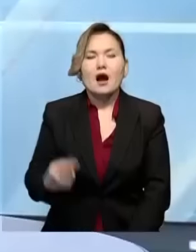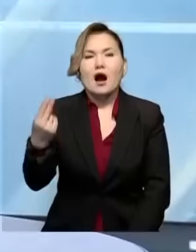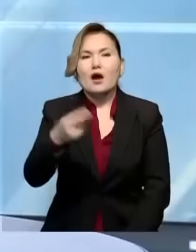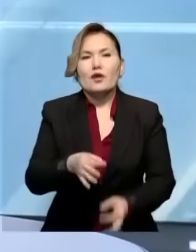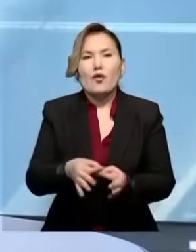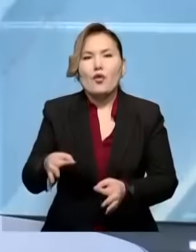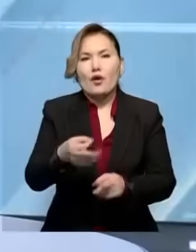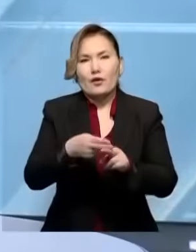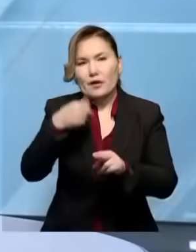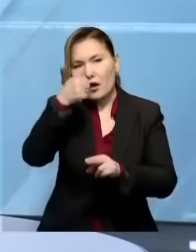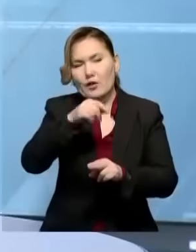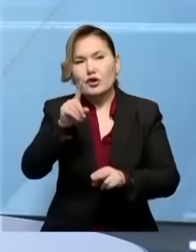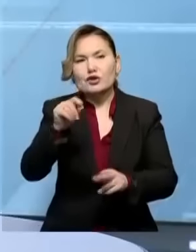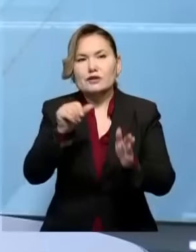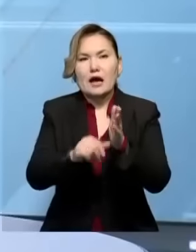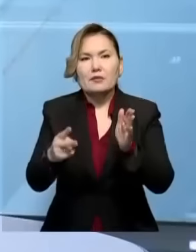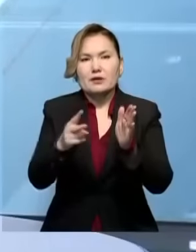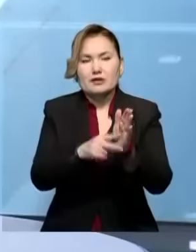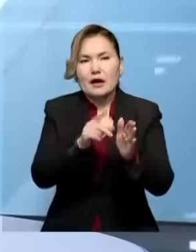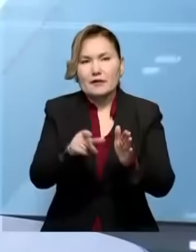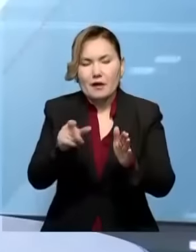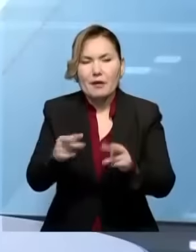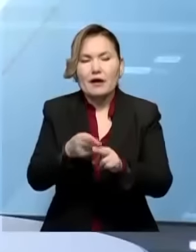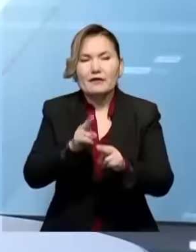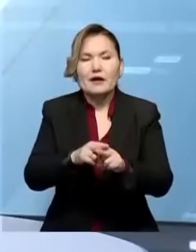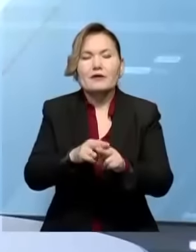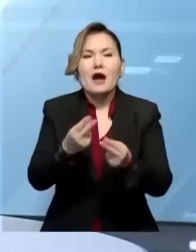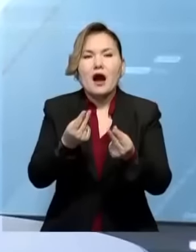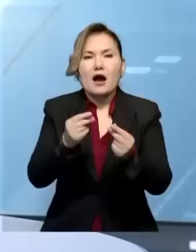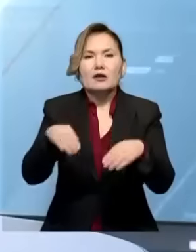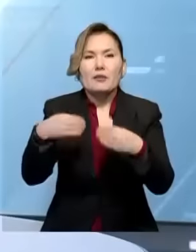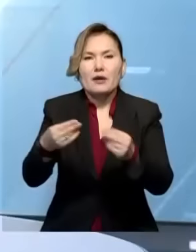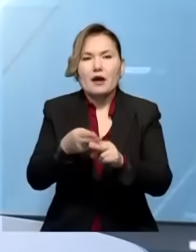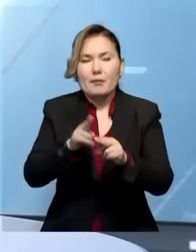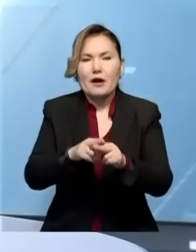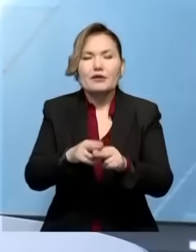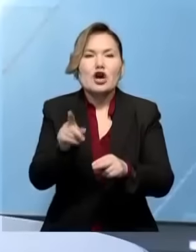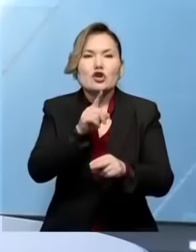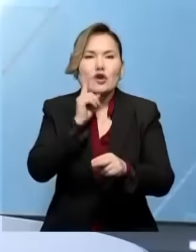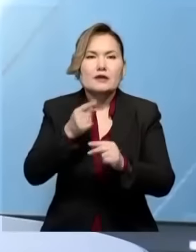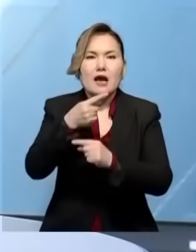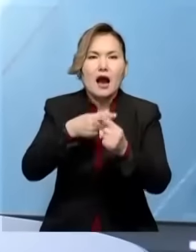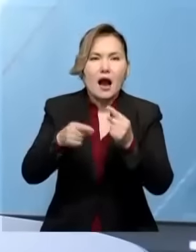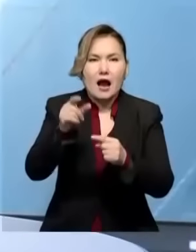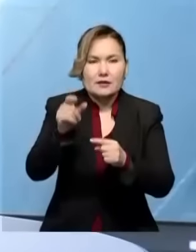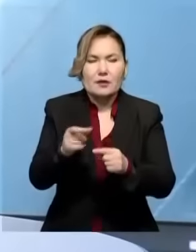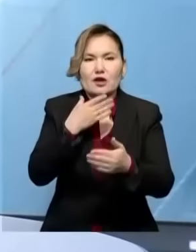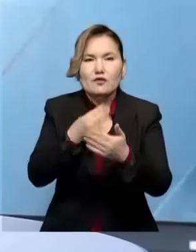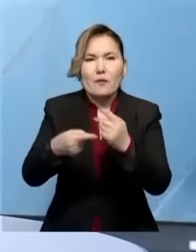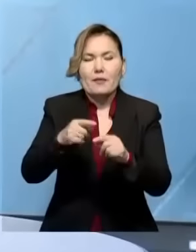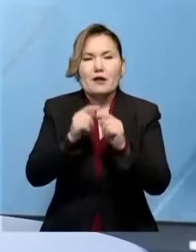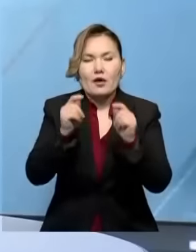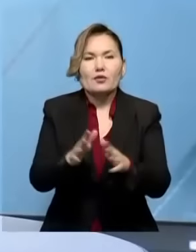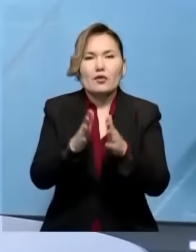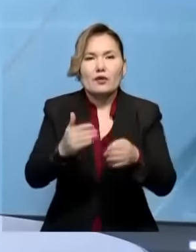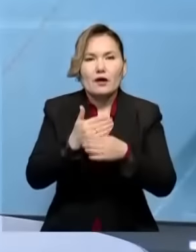Ақмола облысында биыл 167 адамға қайтарымсыз грант беріледі. Аталған қаржы кейбір жас кәсіпкерлердің бизнес бастап кетуіне